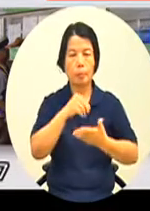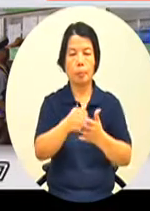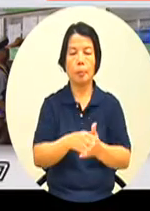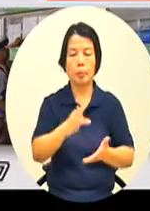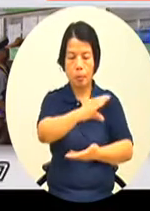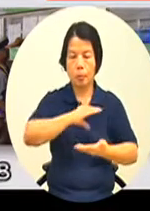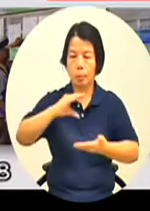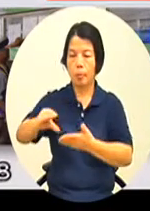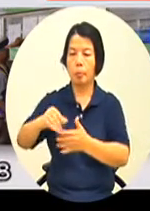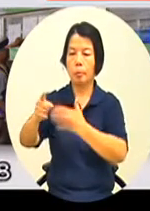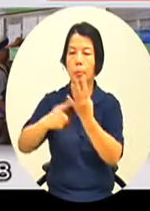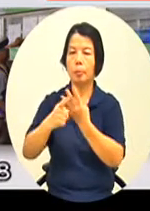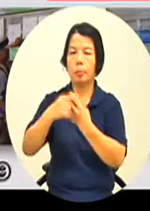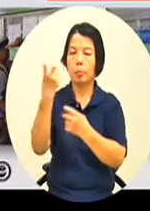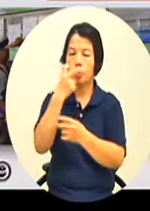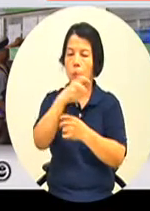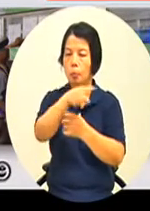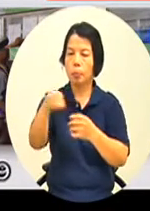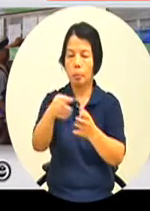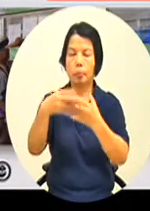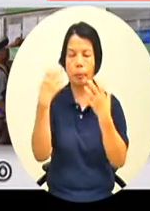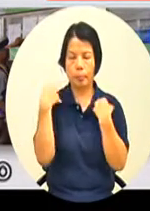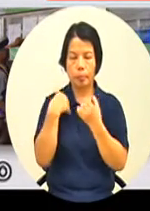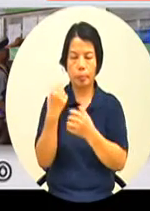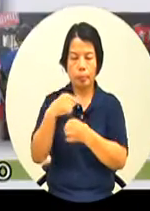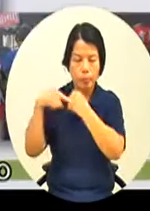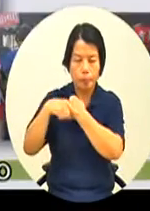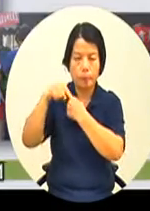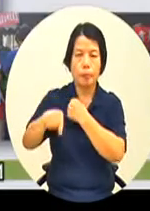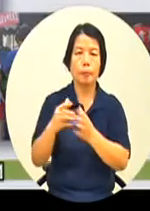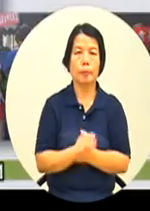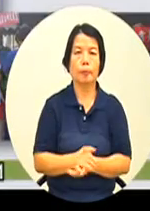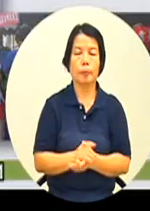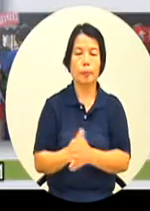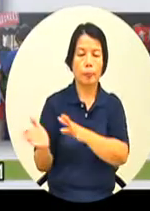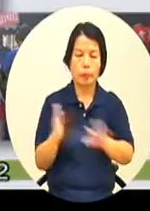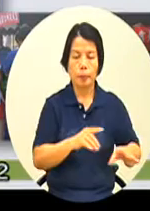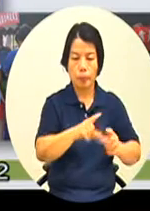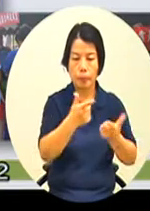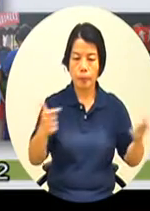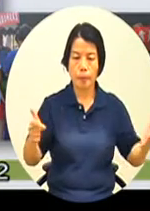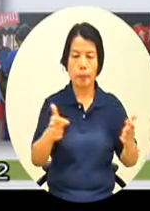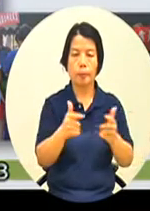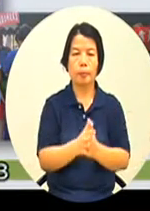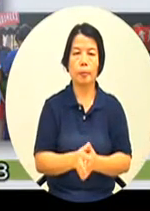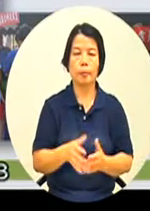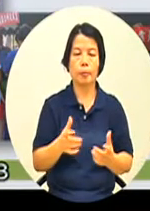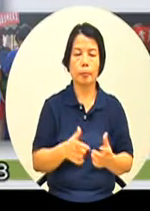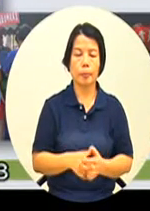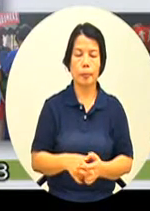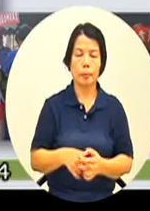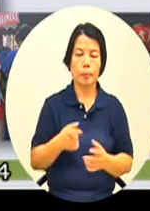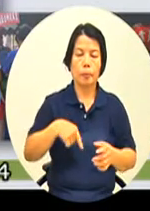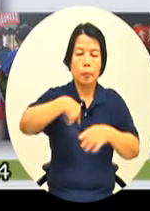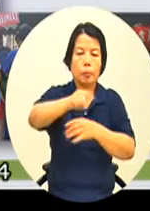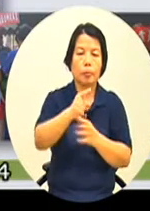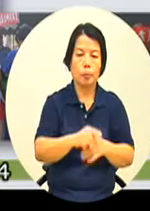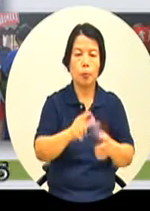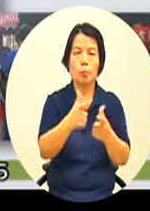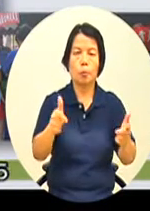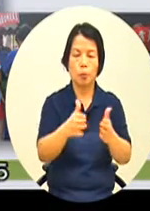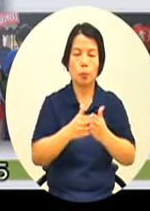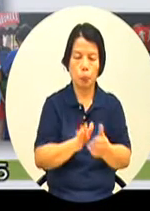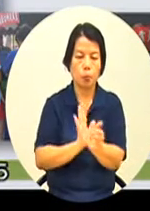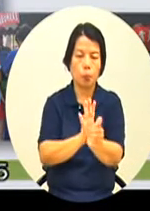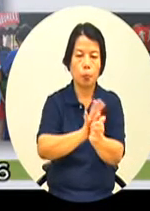由业管单位来妥善处理。再者，我们应用多元的形态及管道，全方位的来推广我们